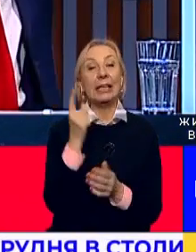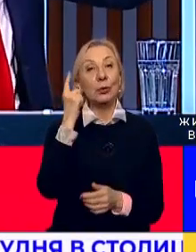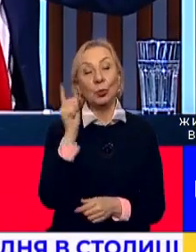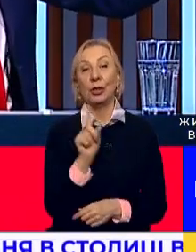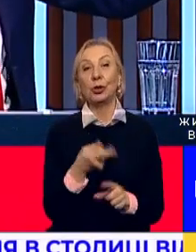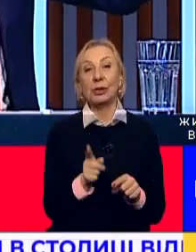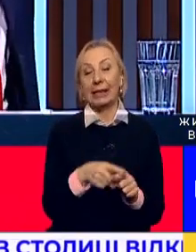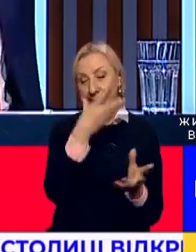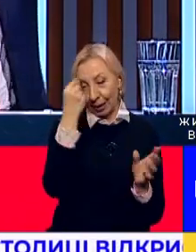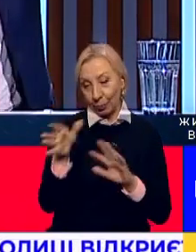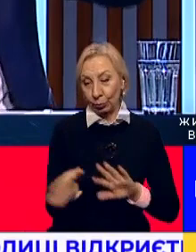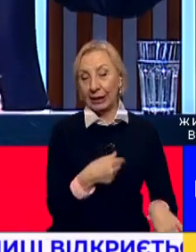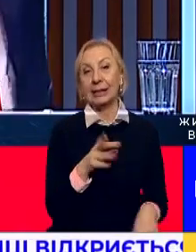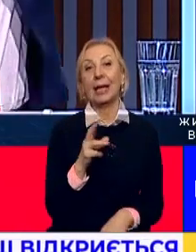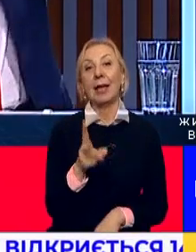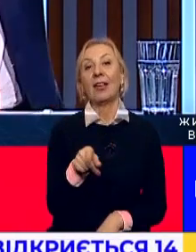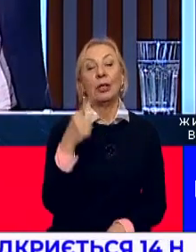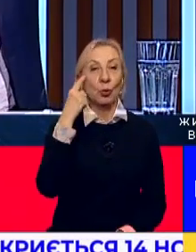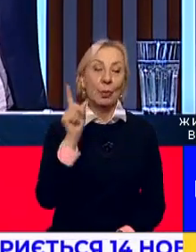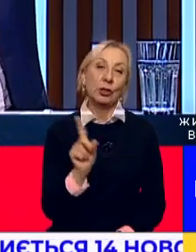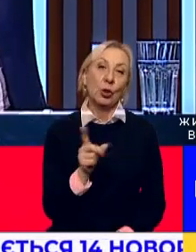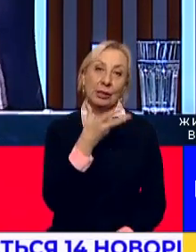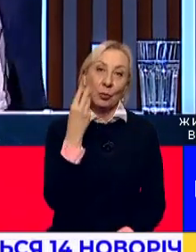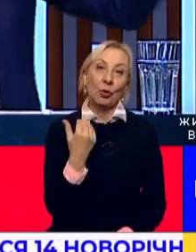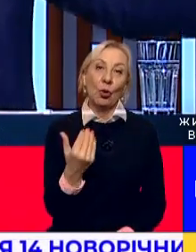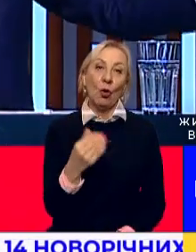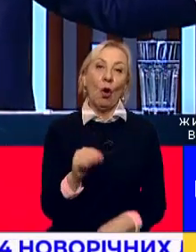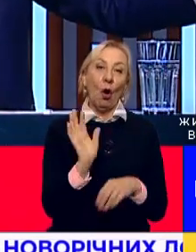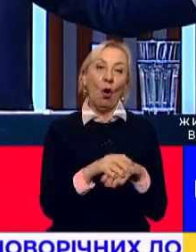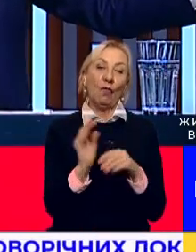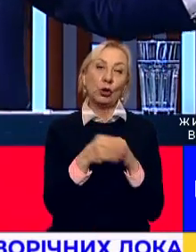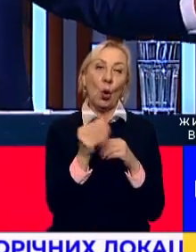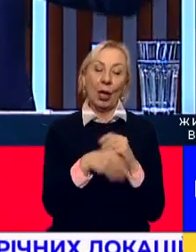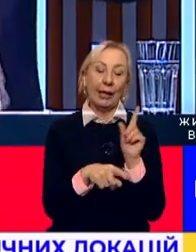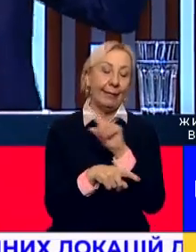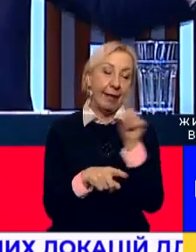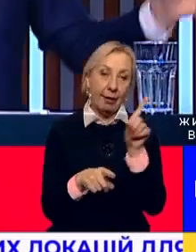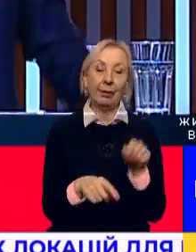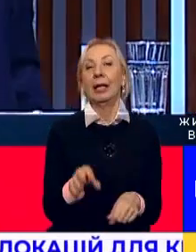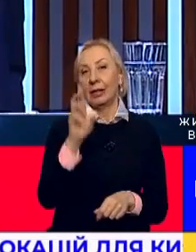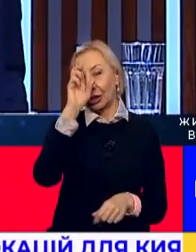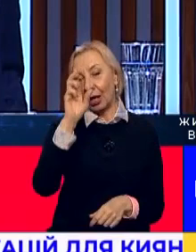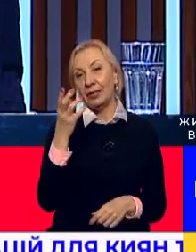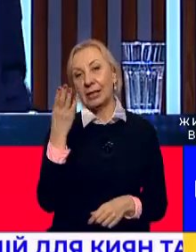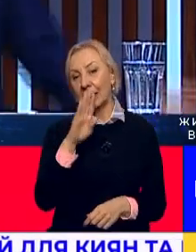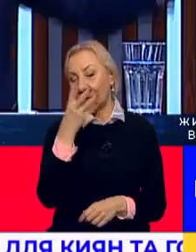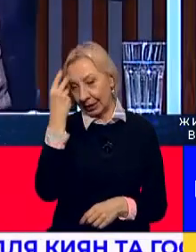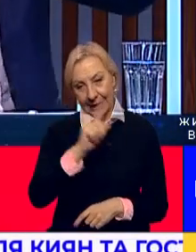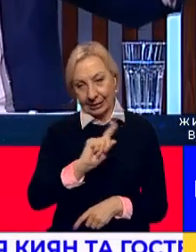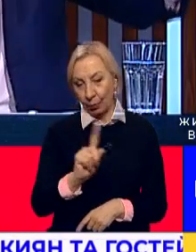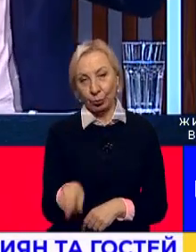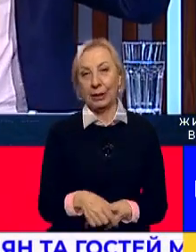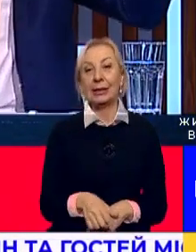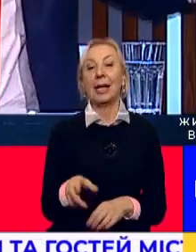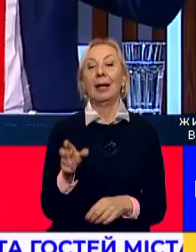що це забудеться, так само, як він думає, що забудуться і офшори. Ні офшори не забудуться, ні державна зрада не забудеться. До